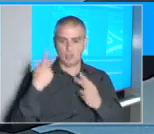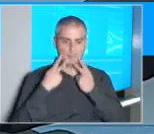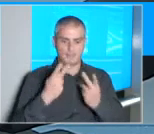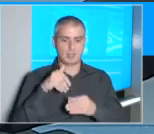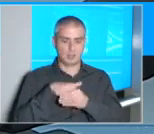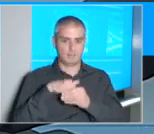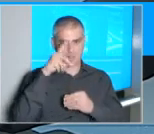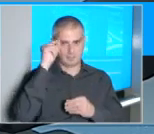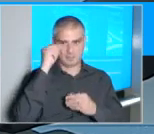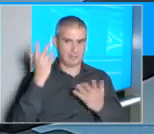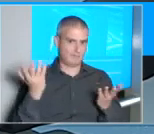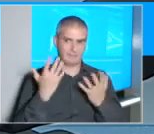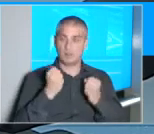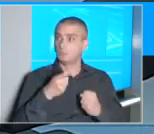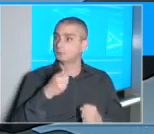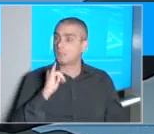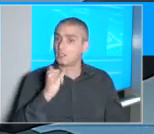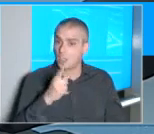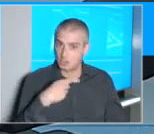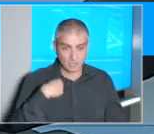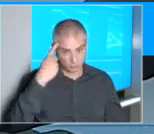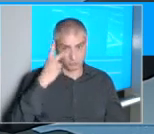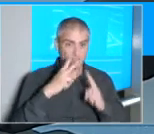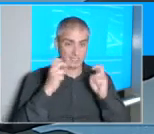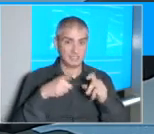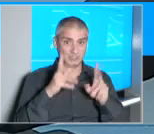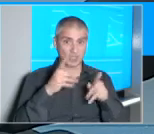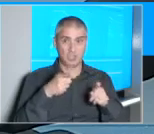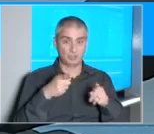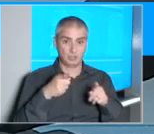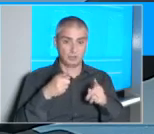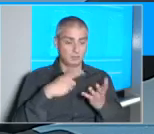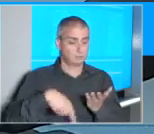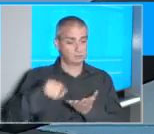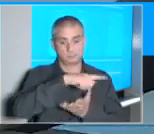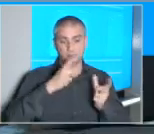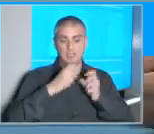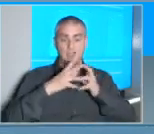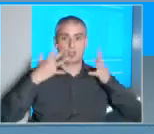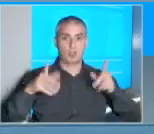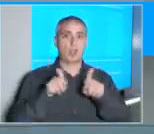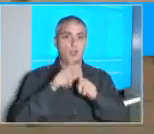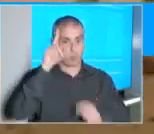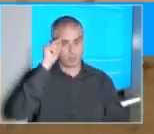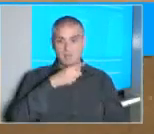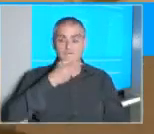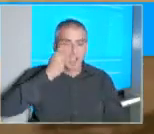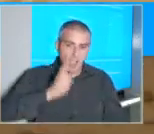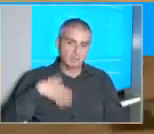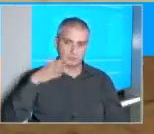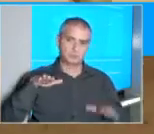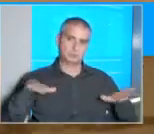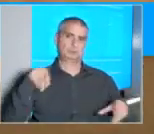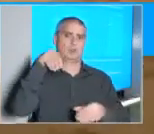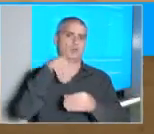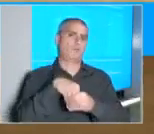פתרון פנים תל אביבי, זה בוודאי. א', זה נכון, אני חושב שעיר שיש לה מטרופולין, בגודל של תל אביב חייב שיש שם